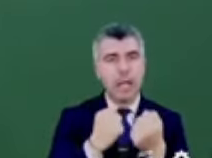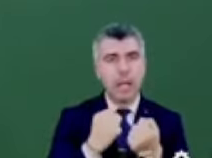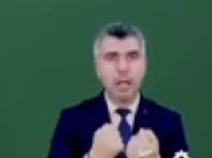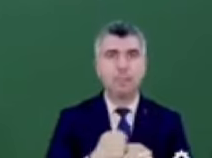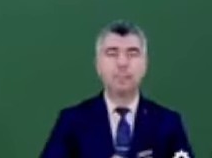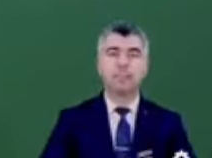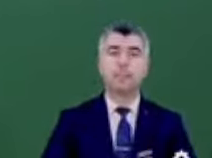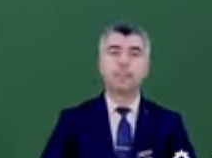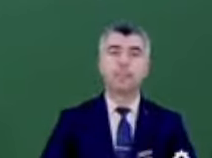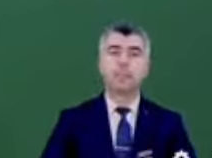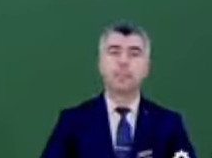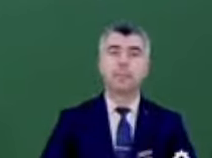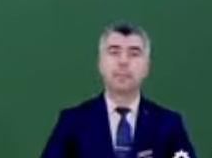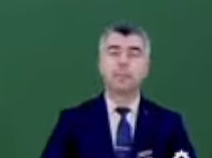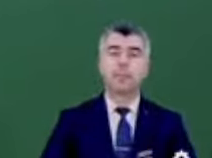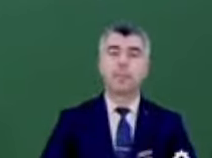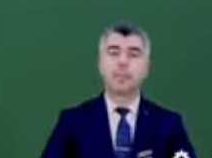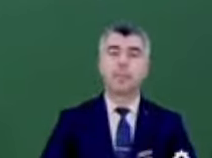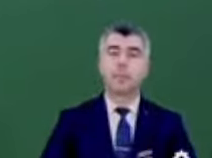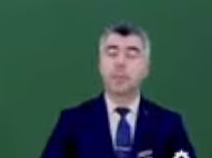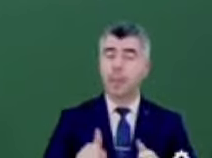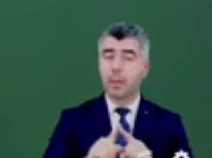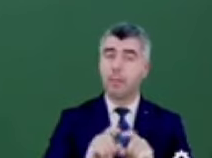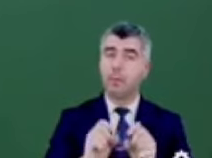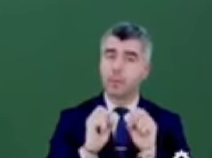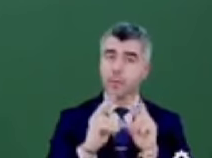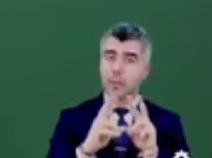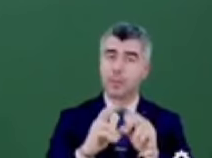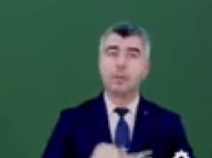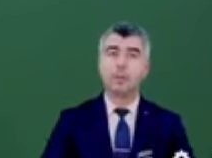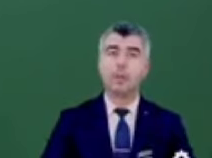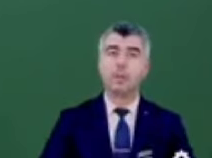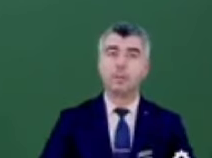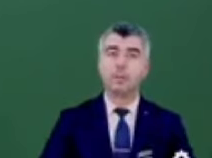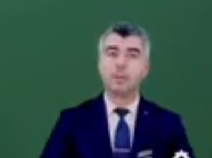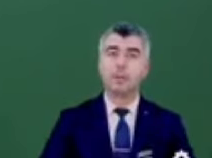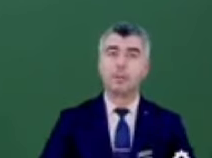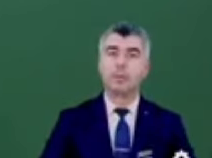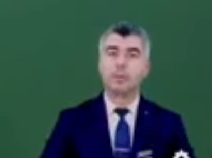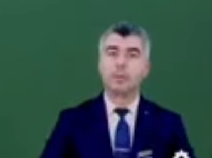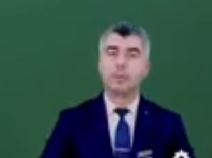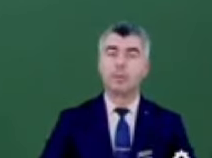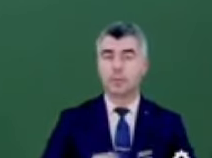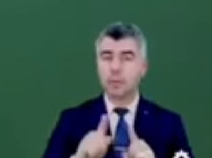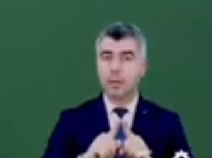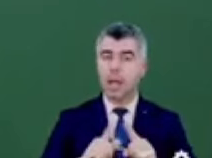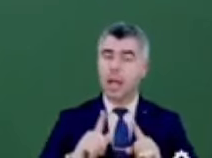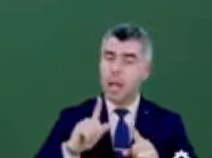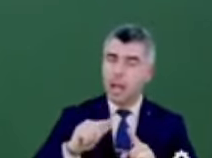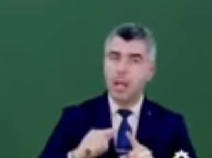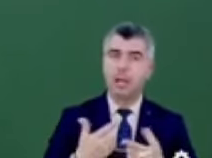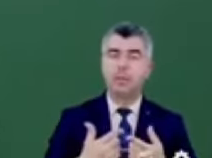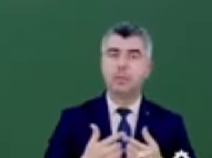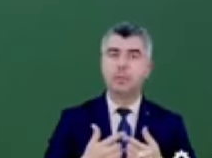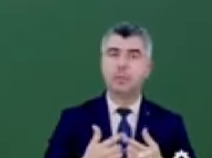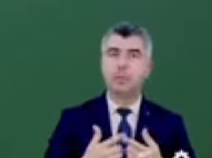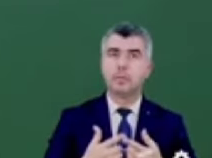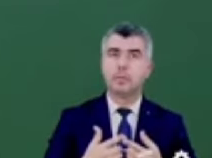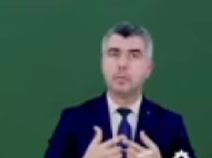بها ف طبعا يعني كتكون هناك بعض